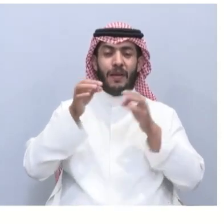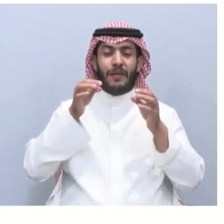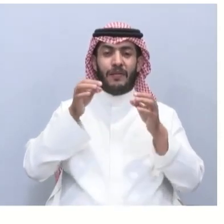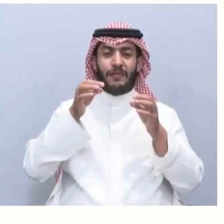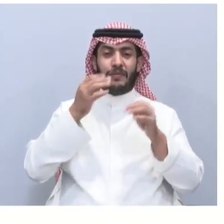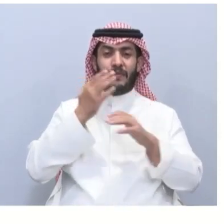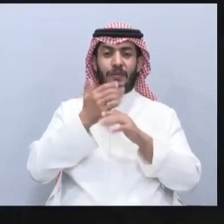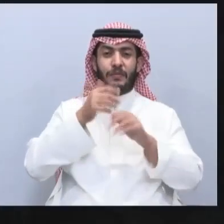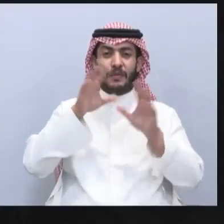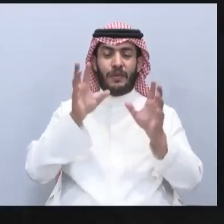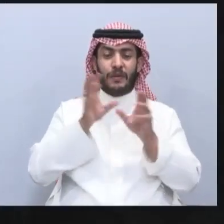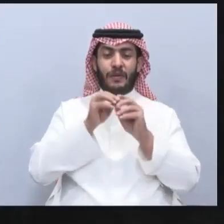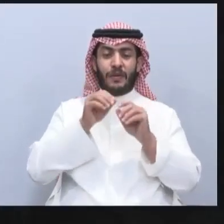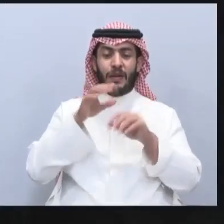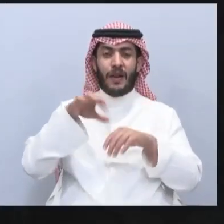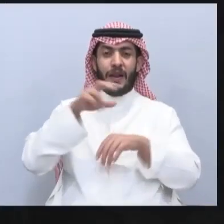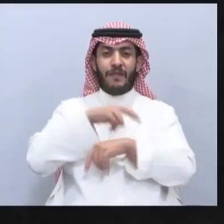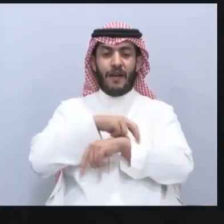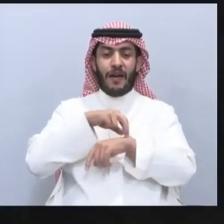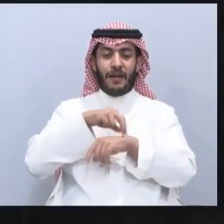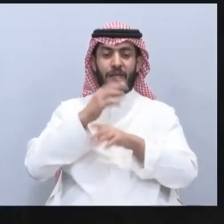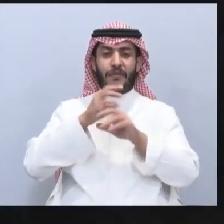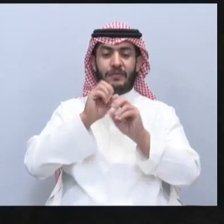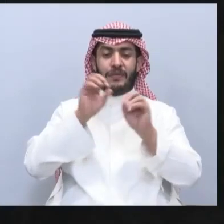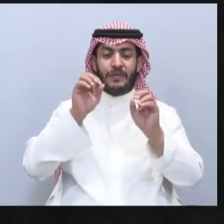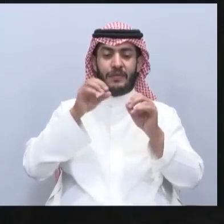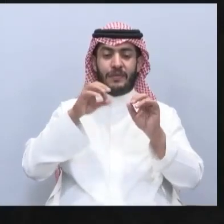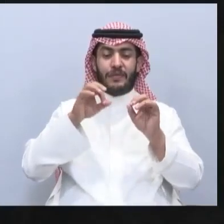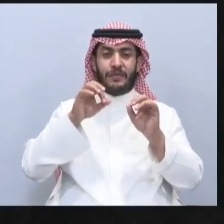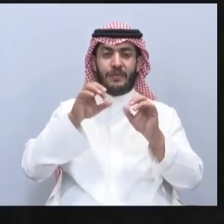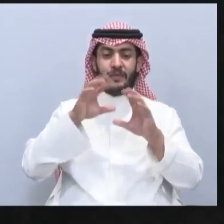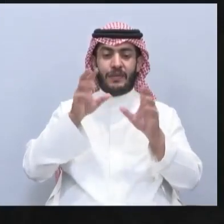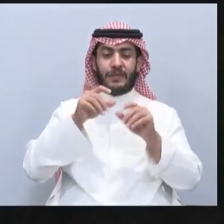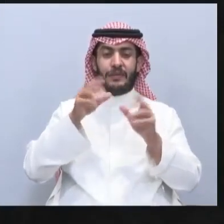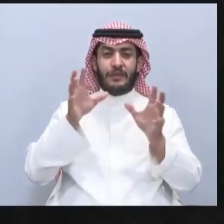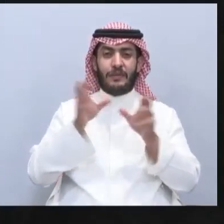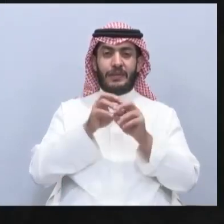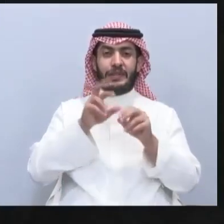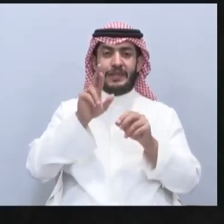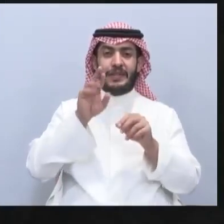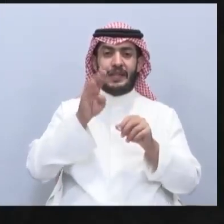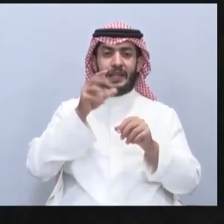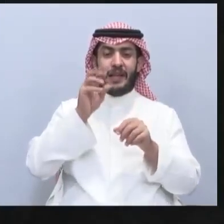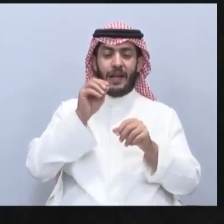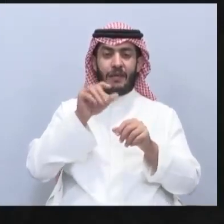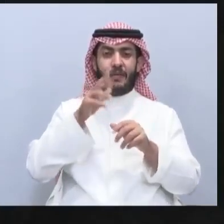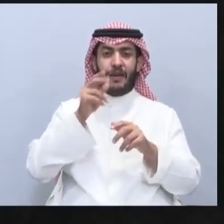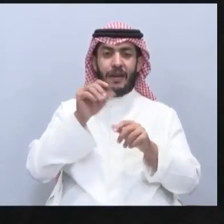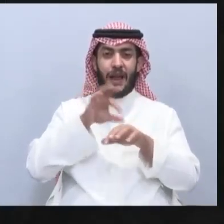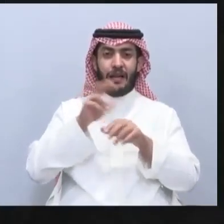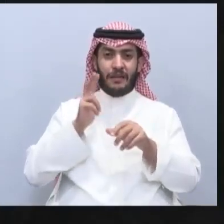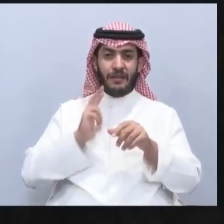حتى يجمعوا لهؤلاء الفقراء يجمع يجمع الزكاه صلى الله عليه وسلم من الاغنياء